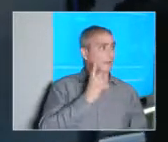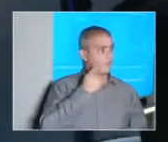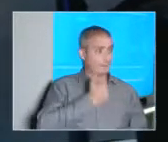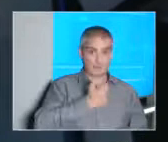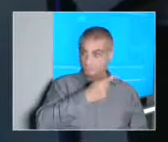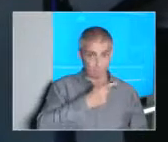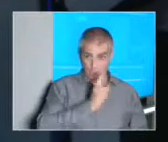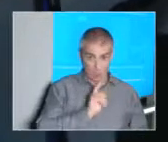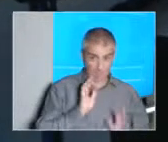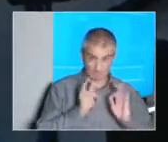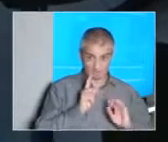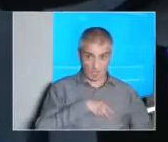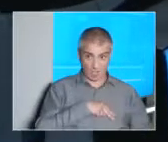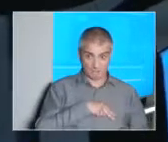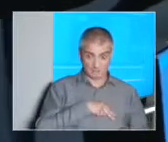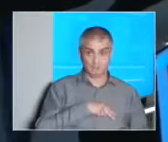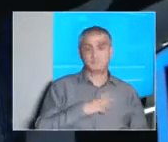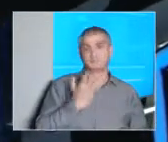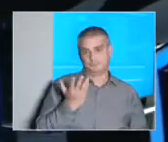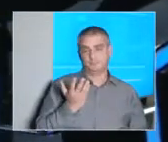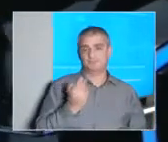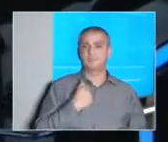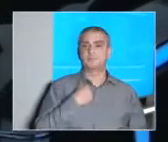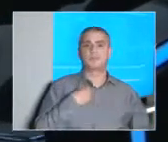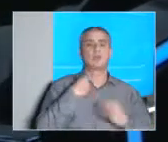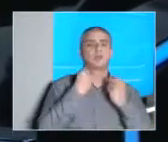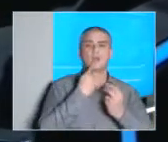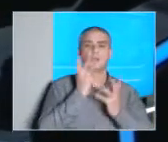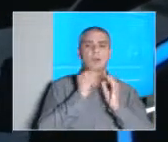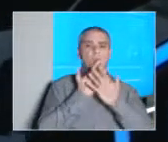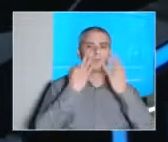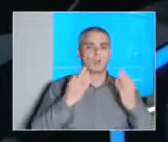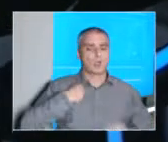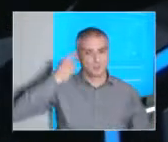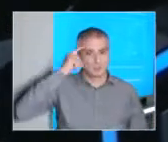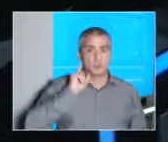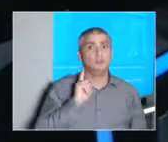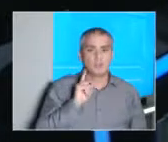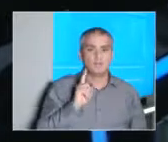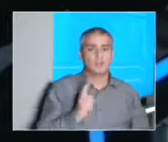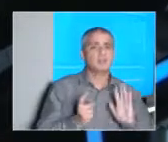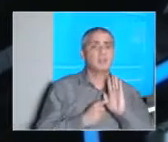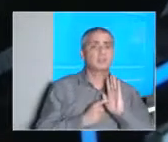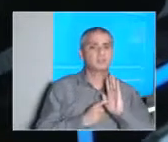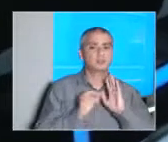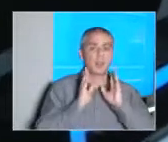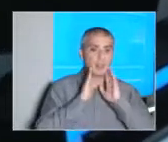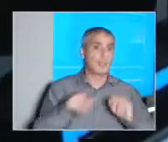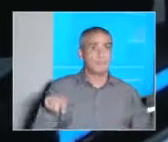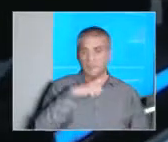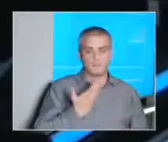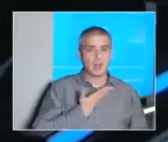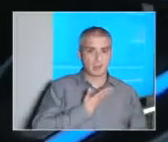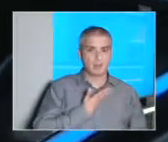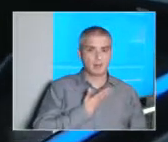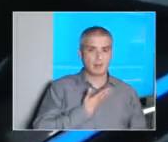המנהיגות שלך עכשיו לא אמיתית ולא אחראית. כן, אני נותן לך אמירה מאוד ברורה. אני חושב שהדרישה של הנאמנים